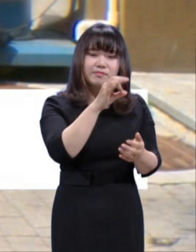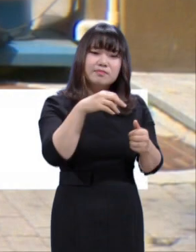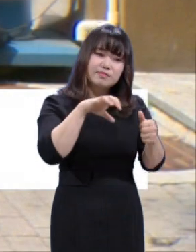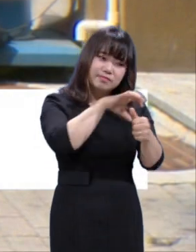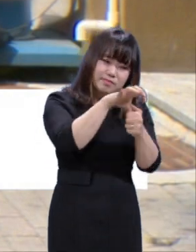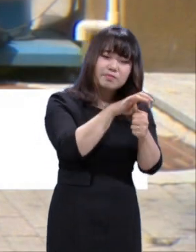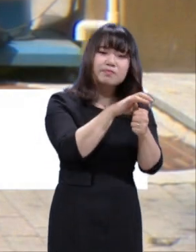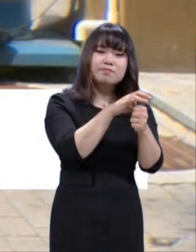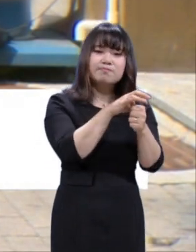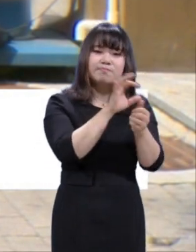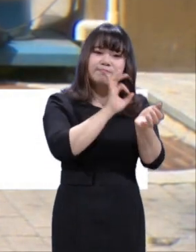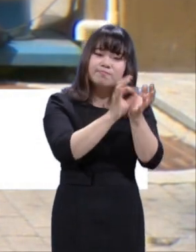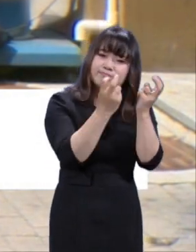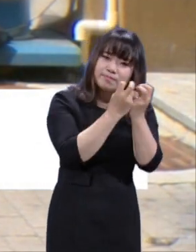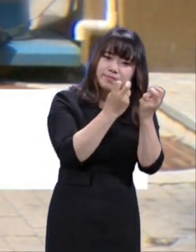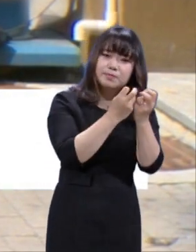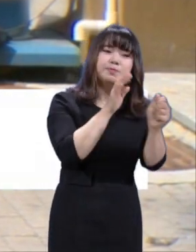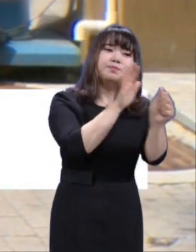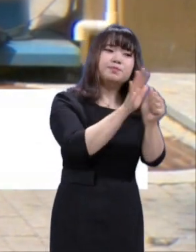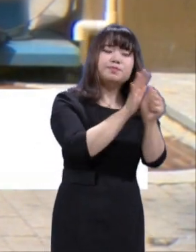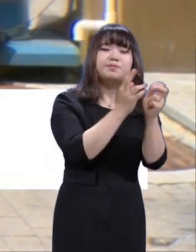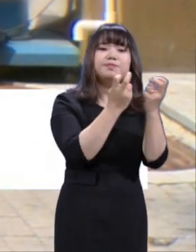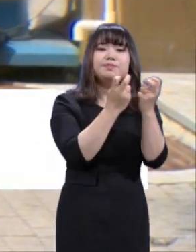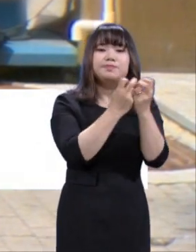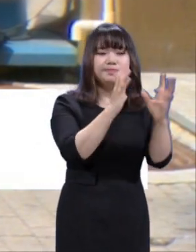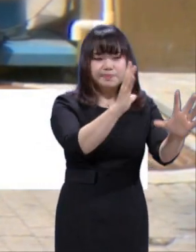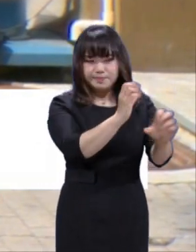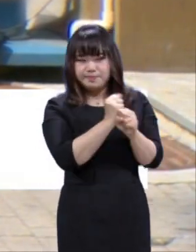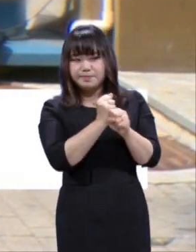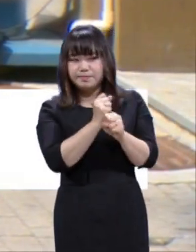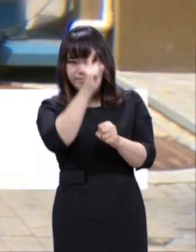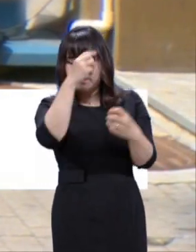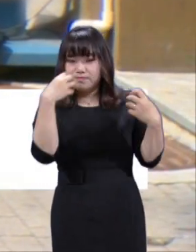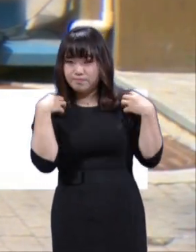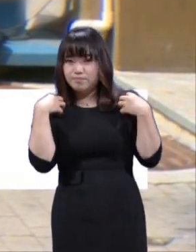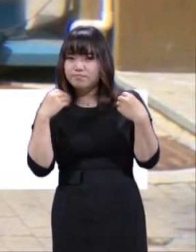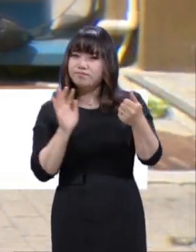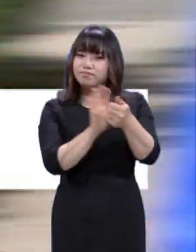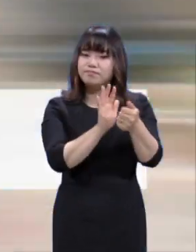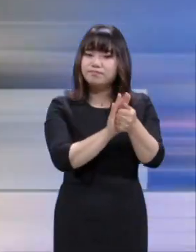차원, 주거주택 그리고 지원하는 차원에서 좀 충당을 할 생각이고요.